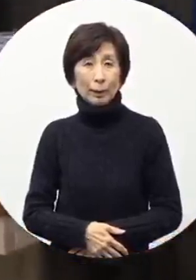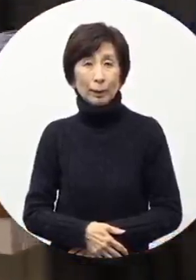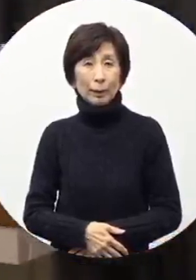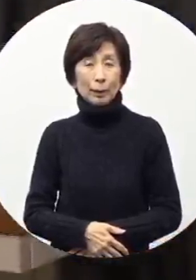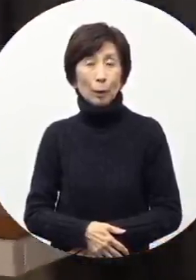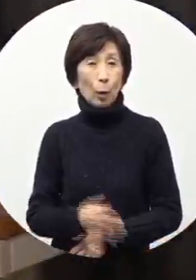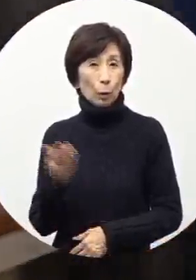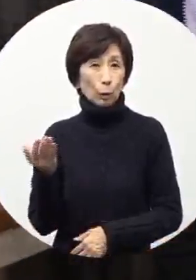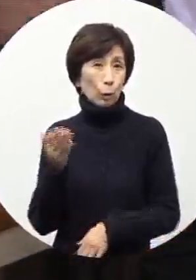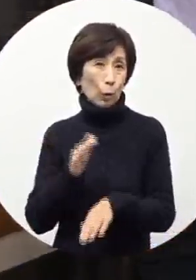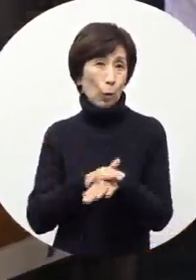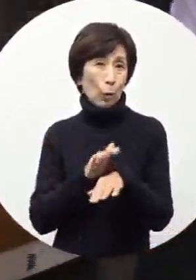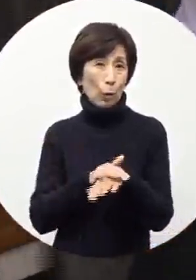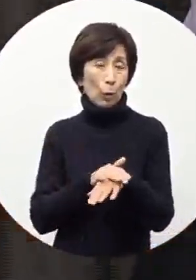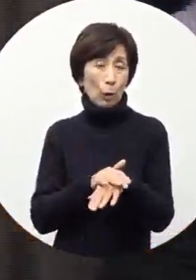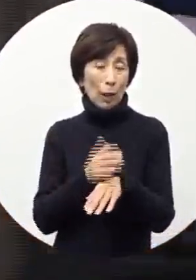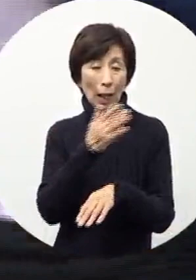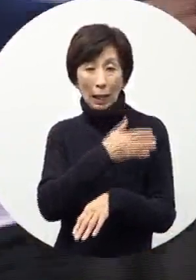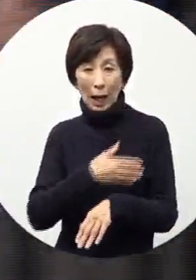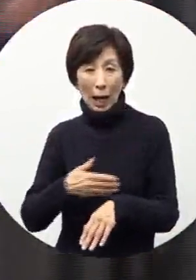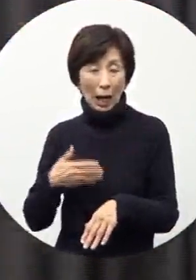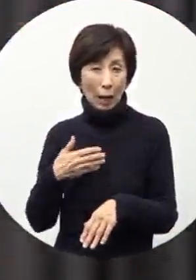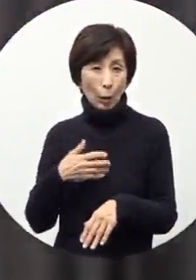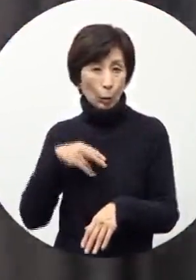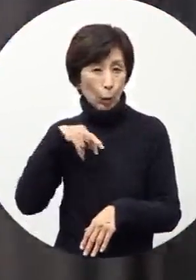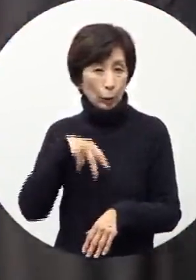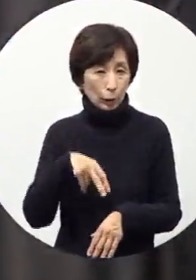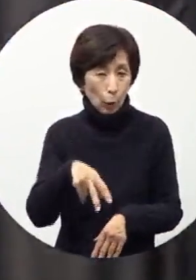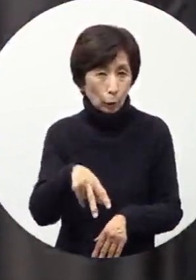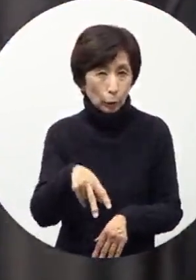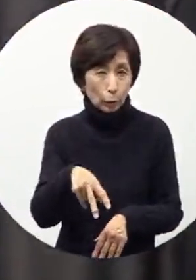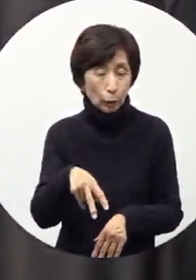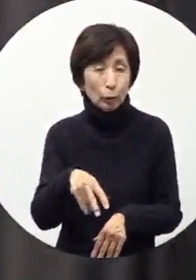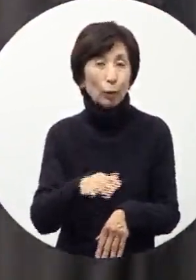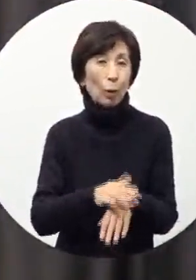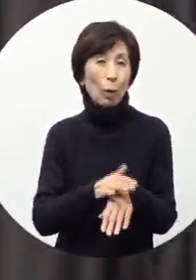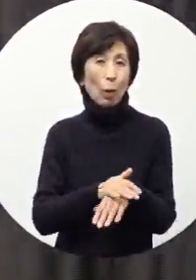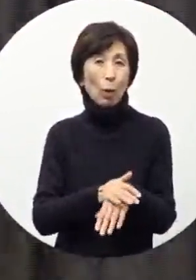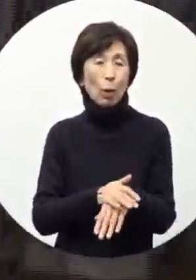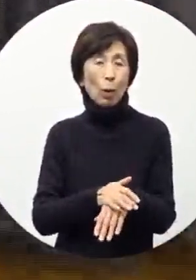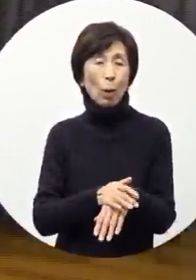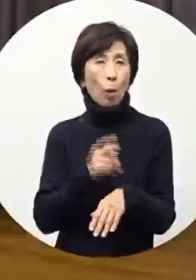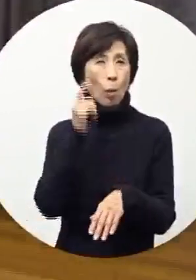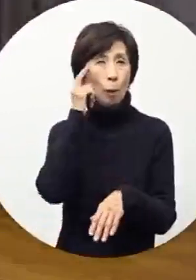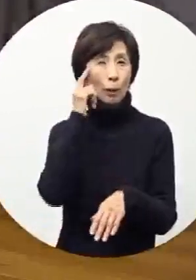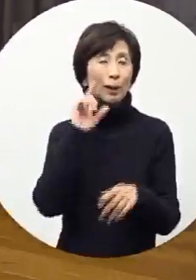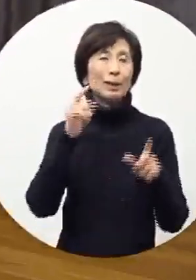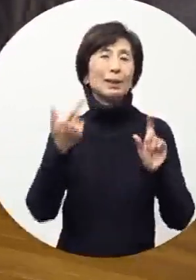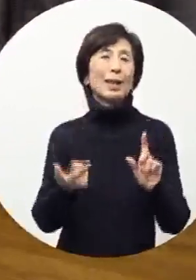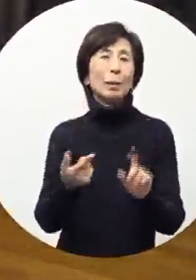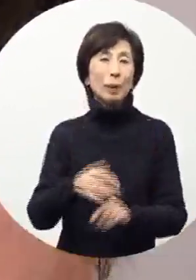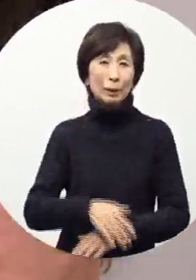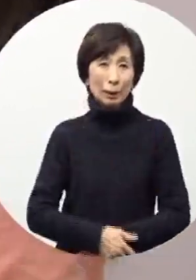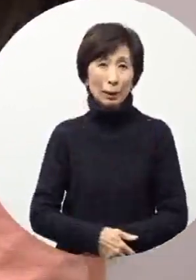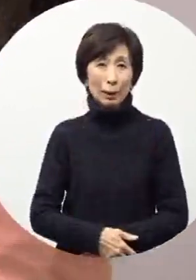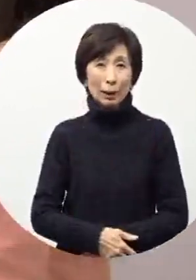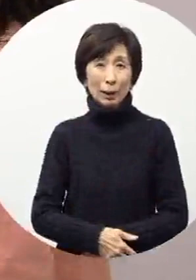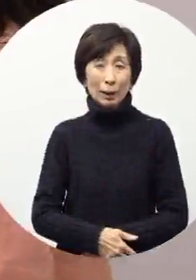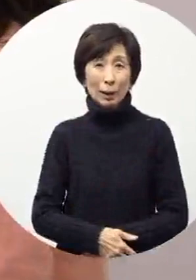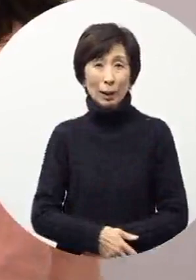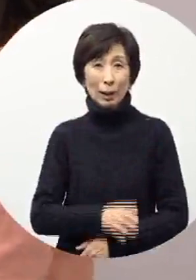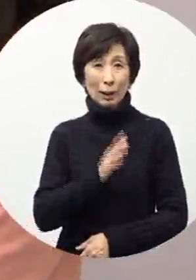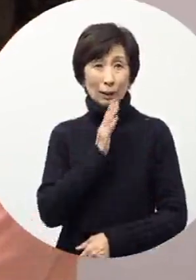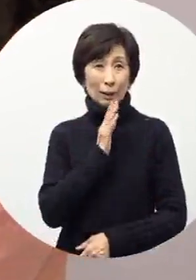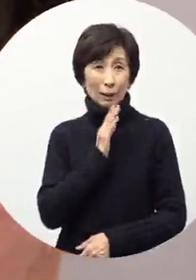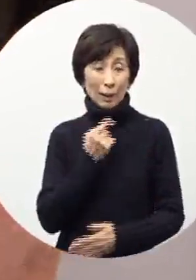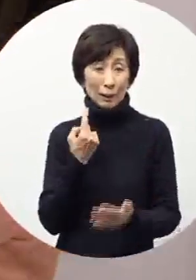そういうこと。 こういうことですか。 体ごと移動するっていうことです。 なんか全然違います、思ってたと。いや、今日実際この